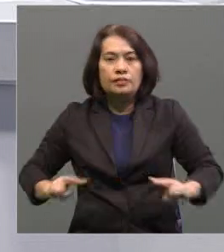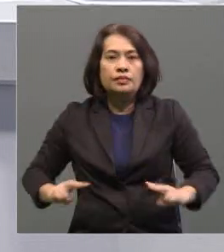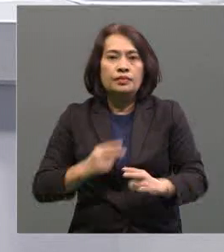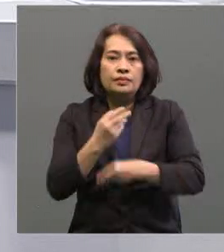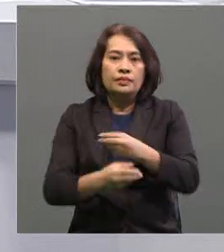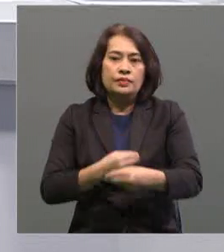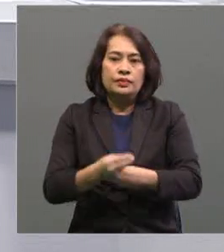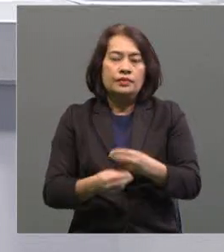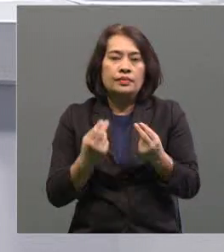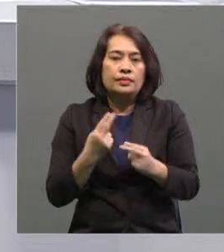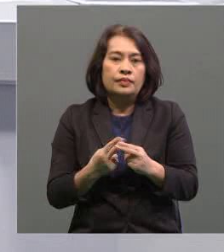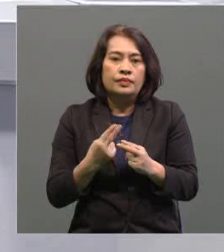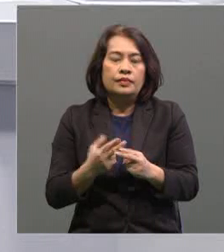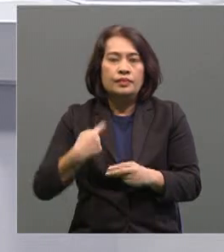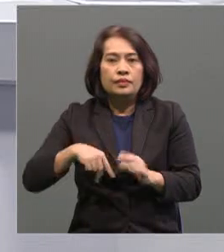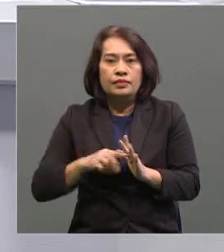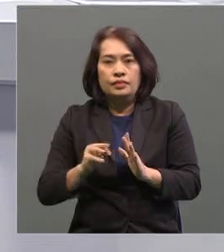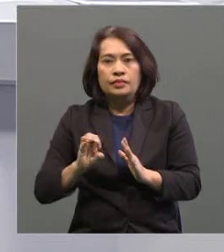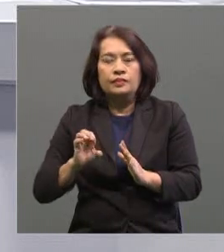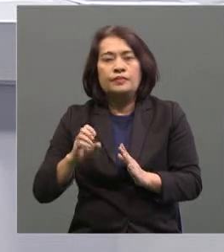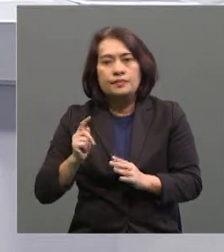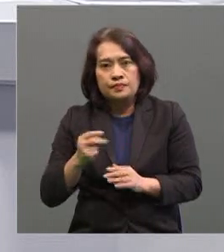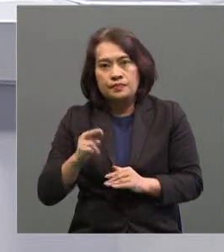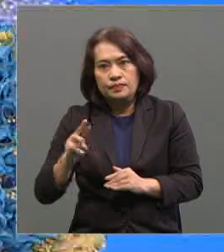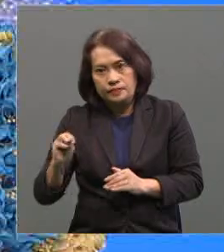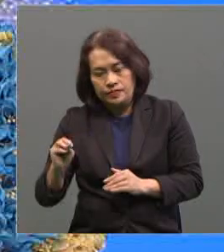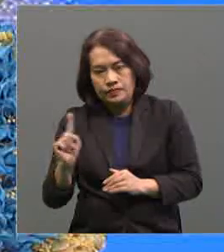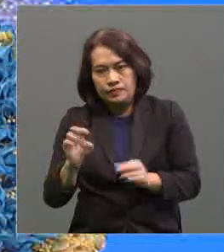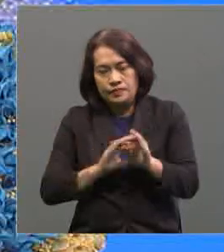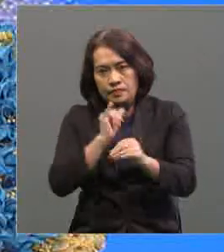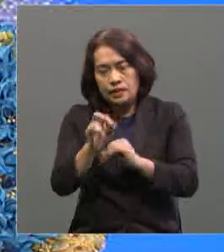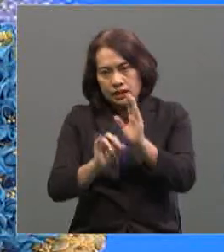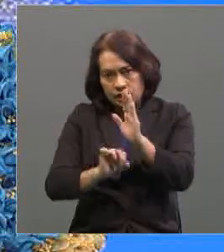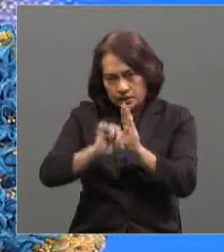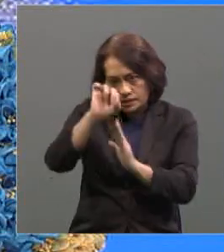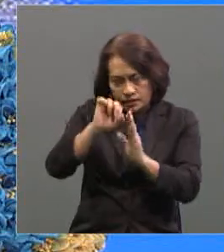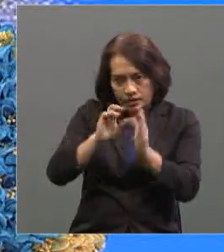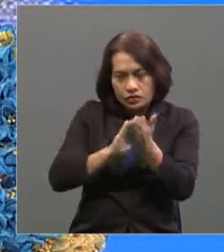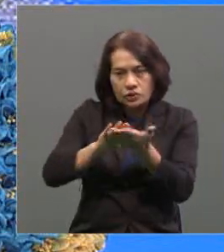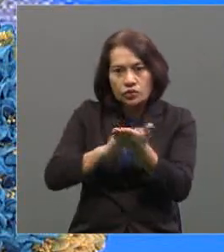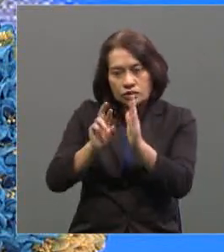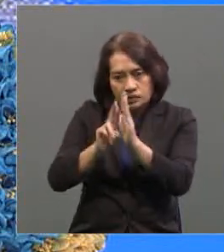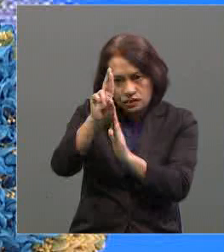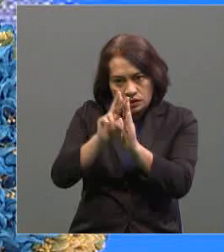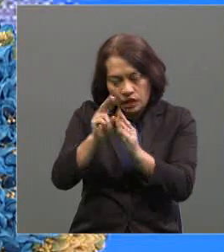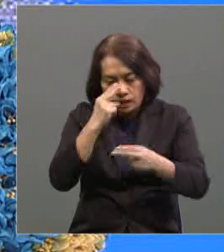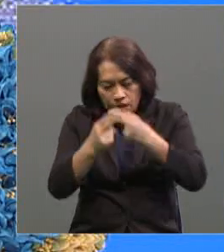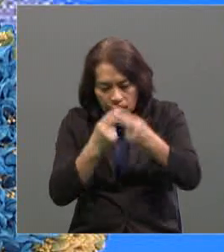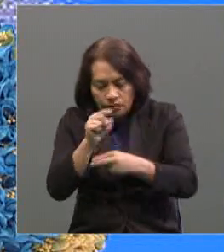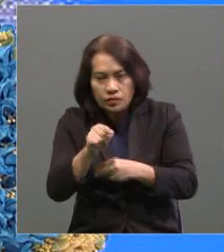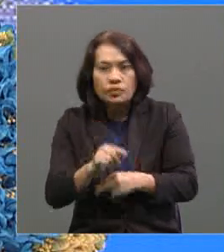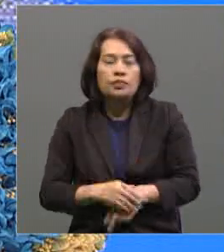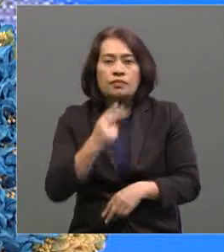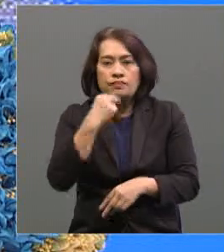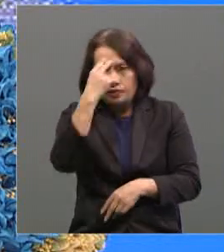พาณิชย์ค่ะนายภูมิธรรมเวชยชัยลงพื้นที่นะคะขึ้นเหนือไปที่เชียงรายไปเยี่ยมชมการทำงานของวิสาหกิจชุมชนแพะ